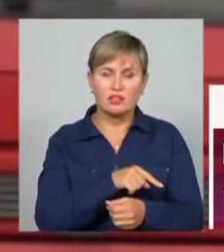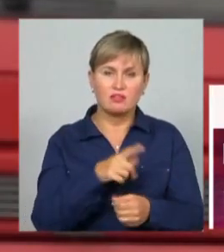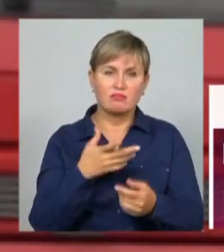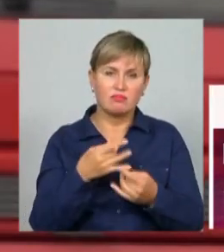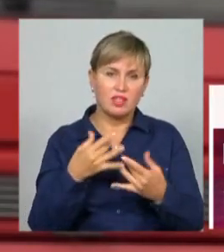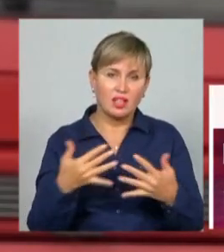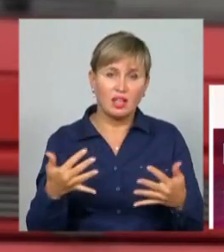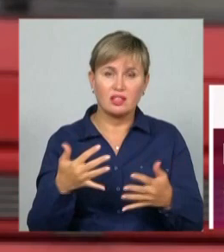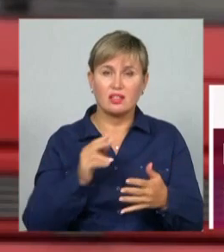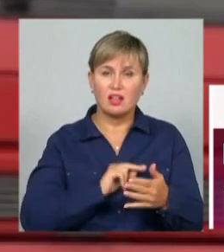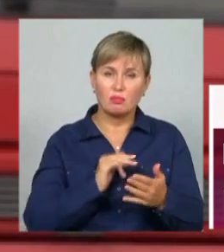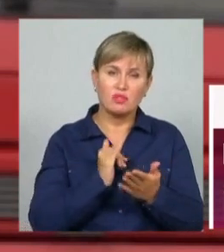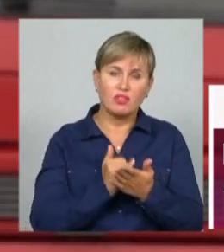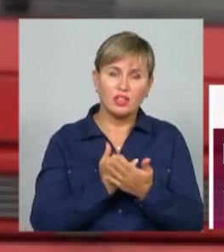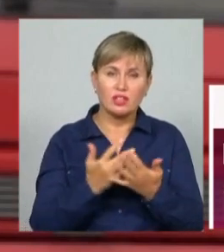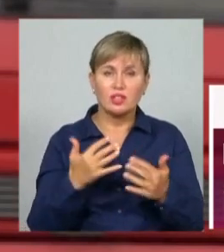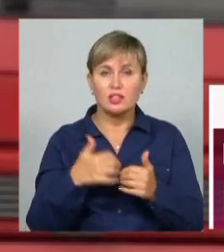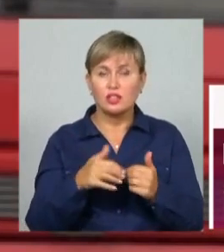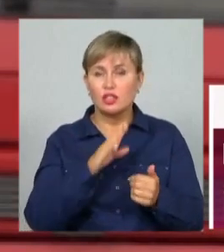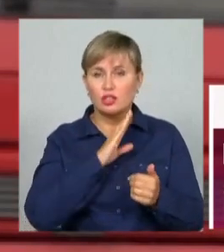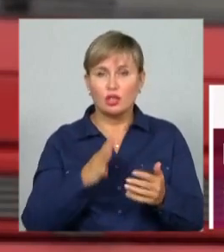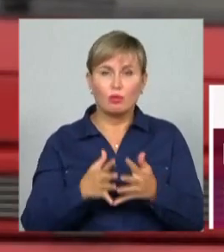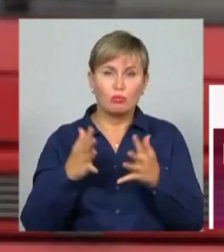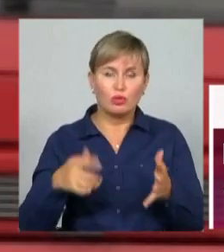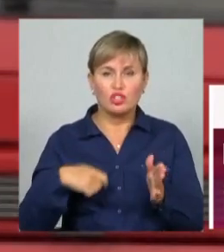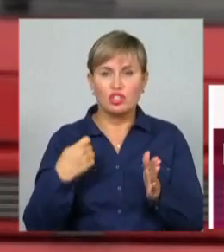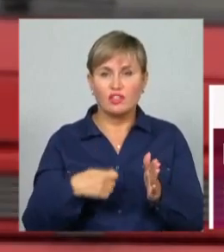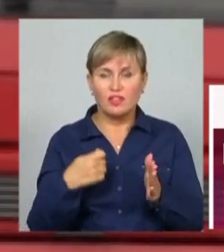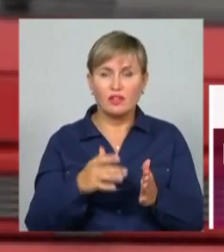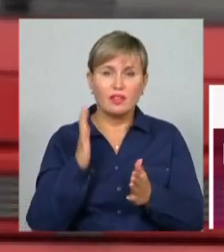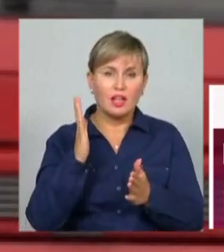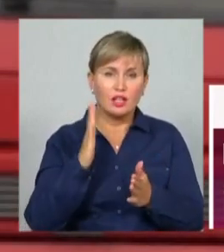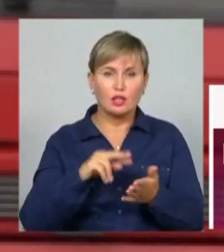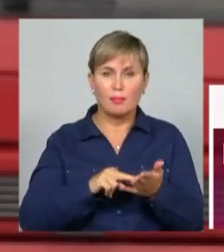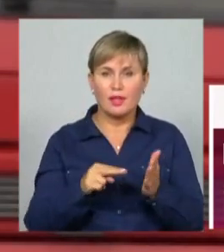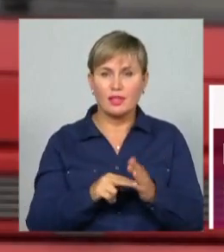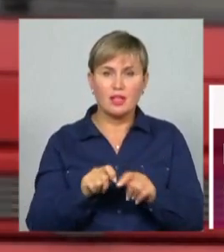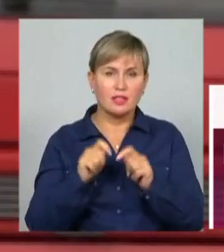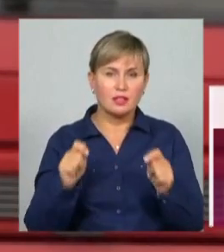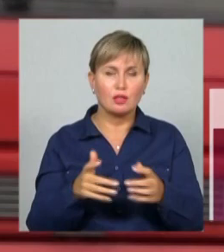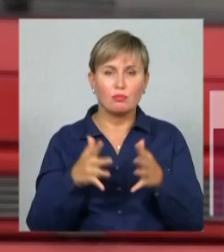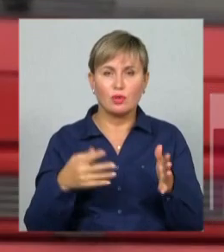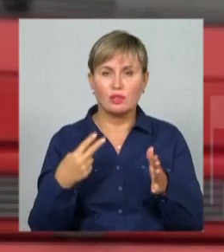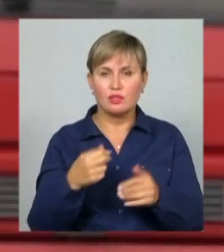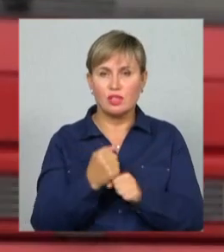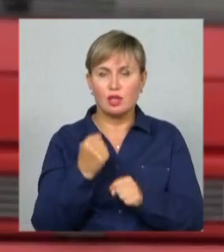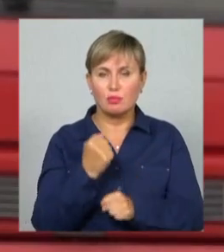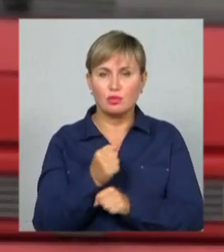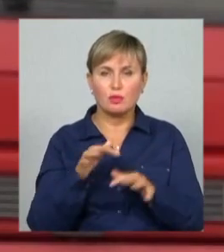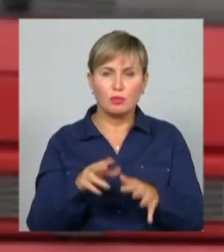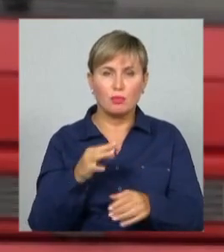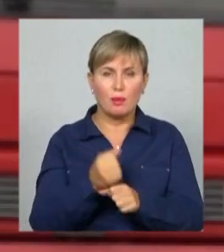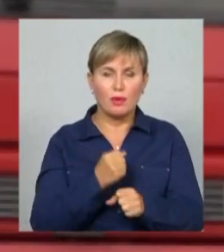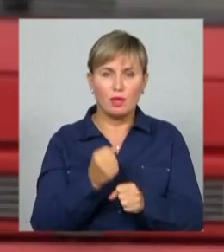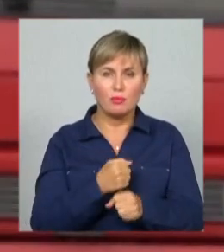механизаторы, эскалаторщик и сварщик. Среди женщин в большей степени швеи. В дальнейшем они планируют создать более 20 рабочих мест по